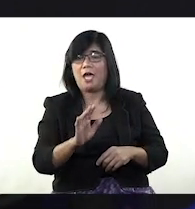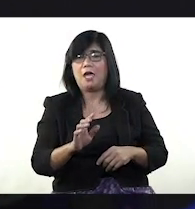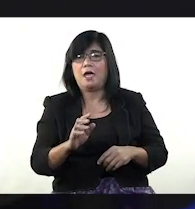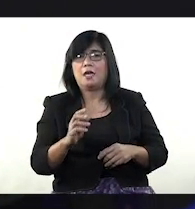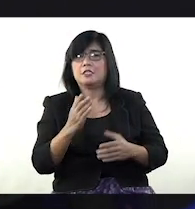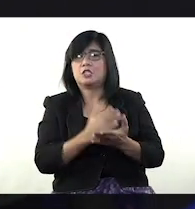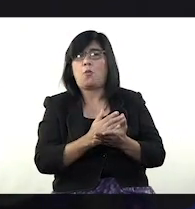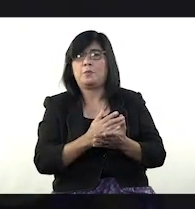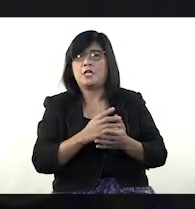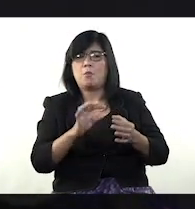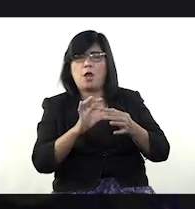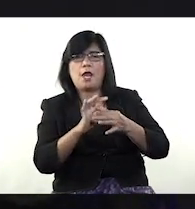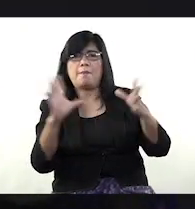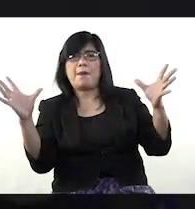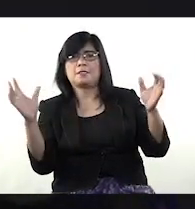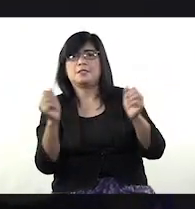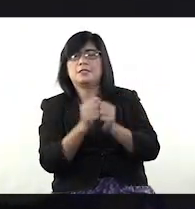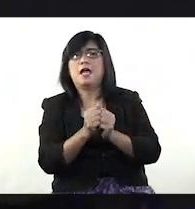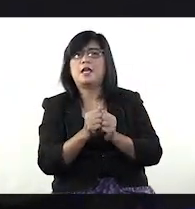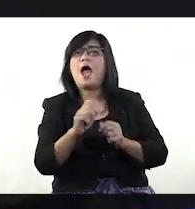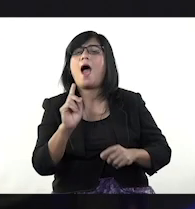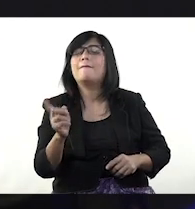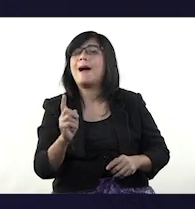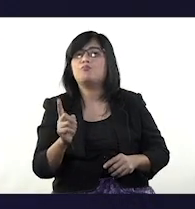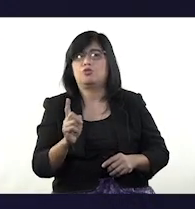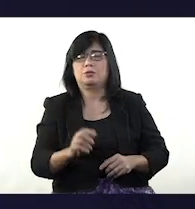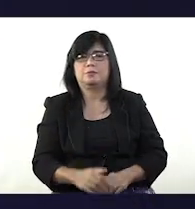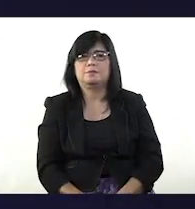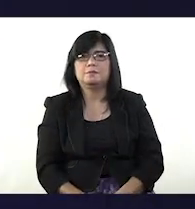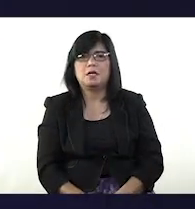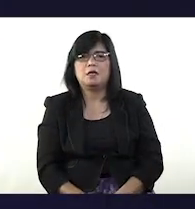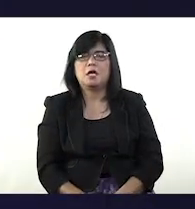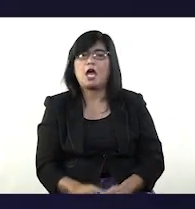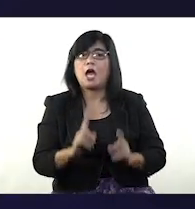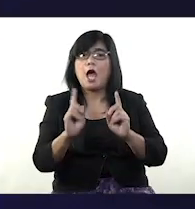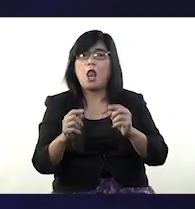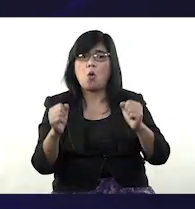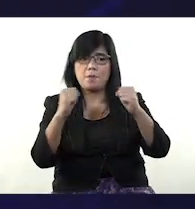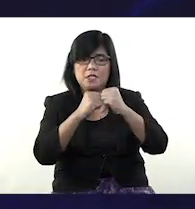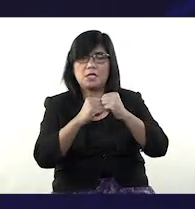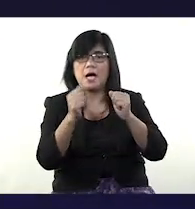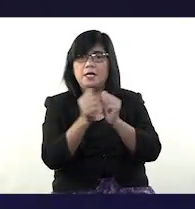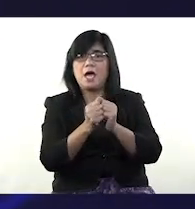Hai Jadi kalau jelas-jelas bertentangan dengan firman Tuhan kita harus memilih firman Tuhan